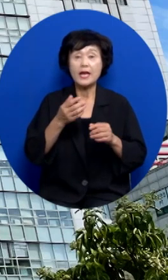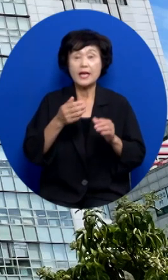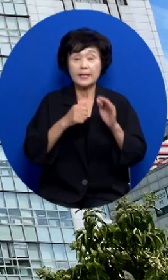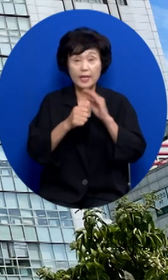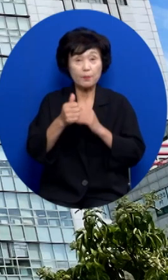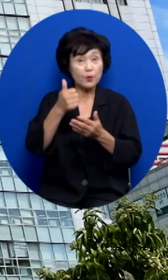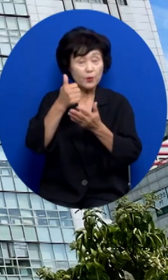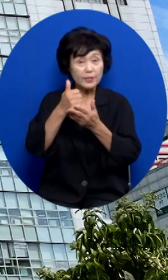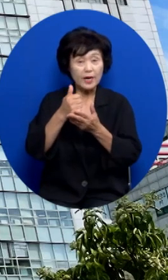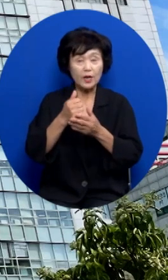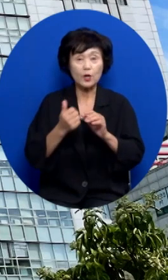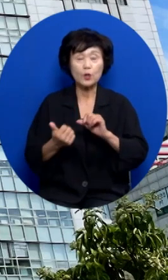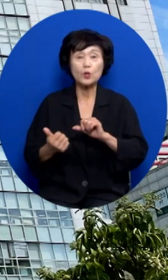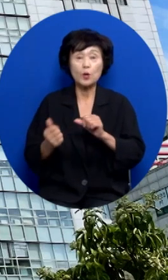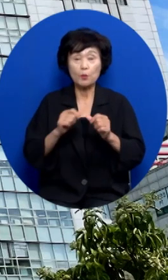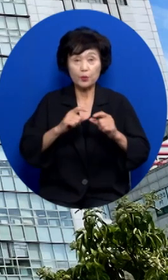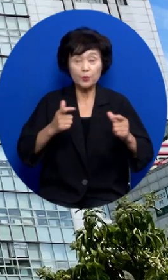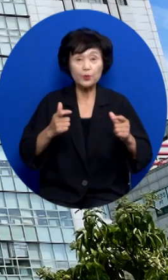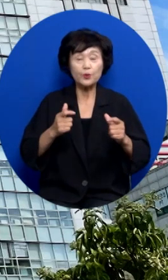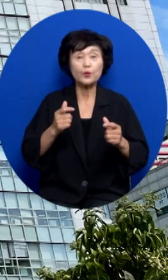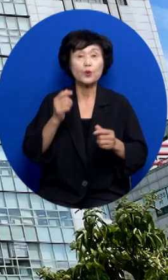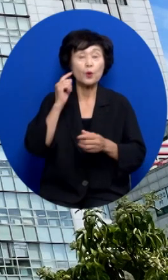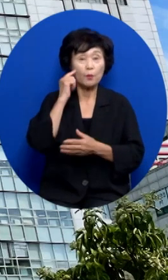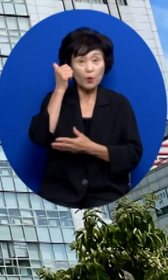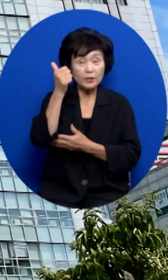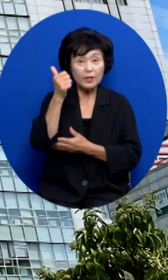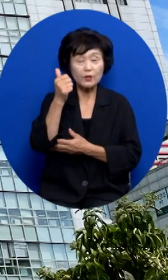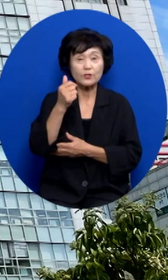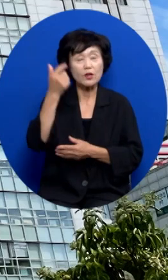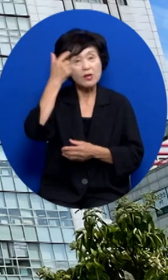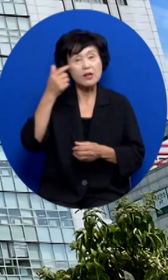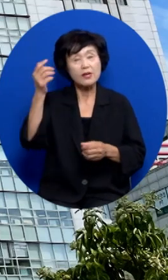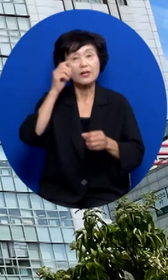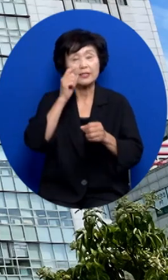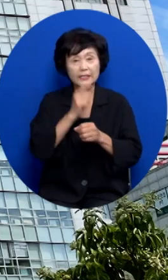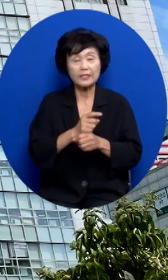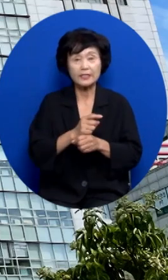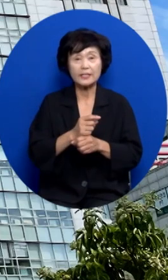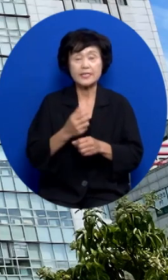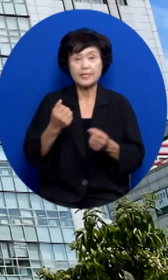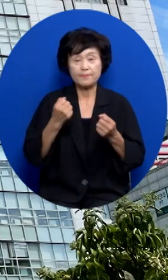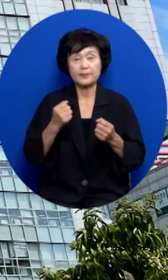증경대표회장은 부흥사로서 영적인 지혜와 영성을 갖자고 권면했습니다.